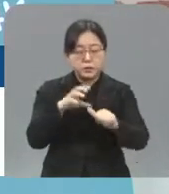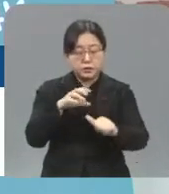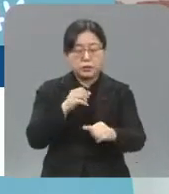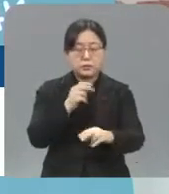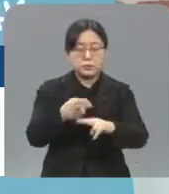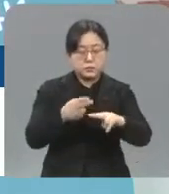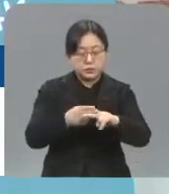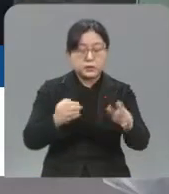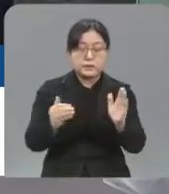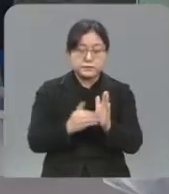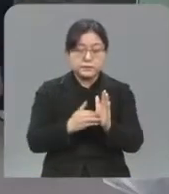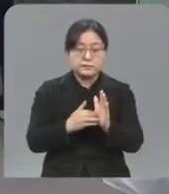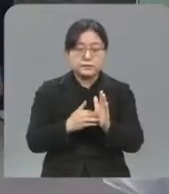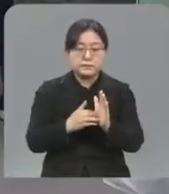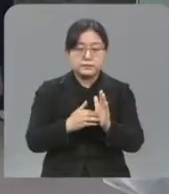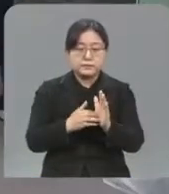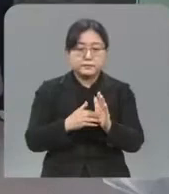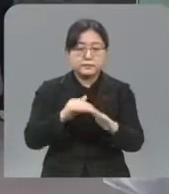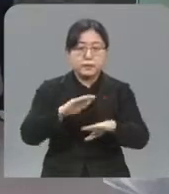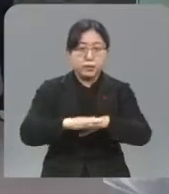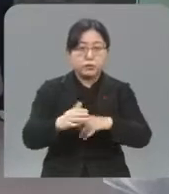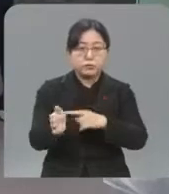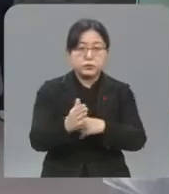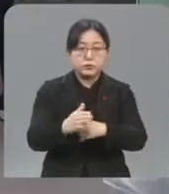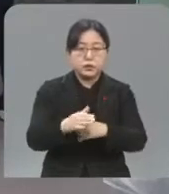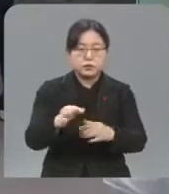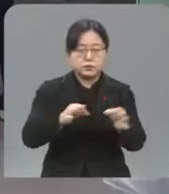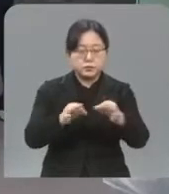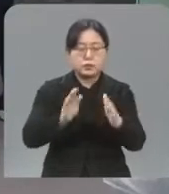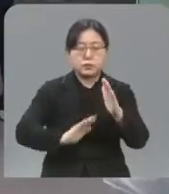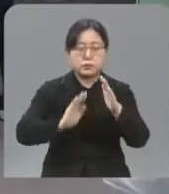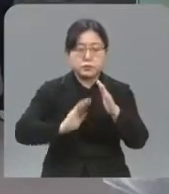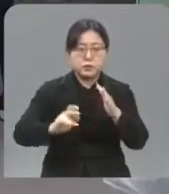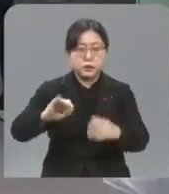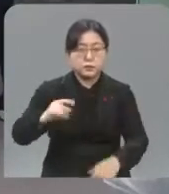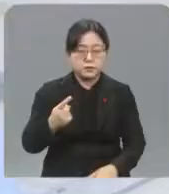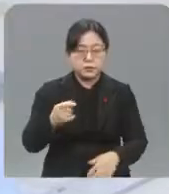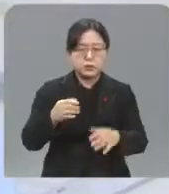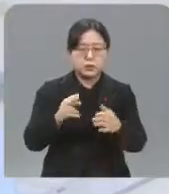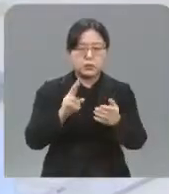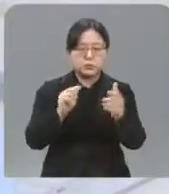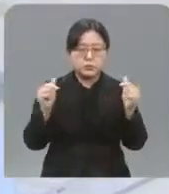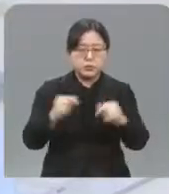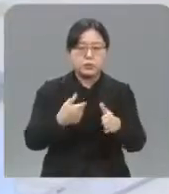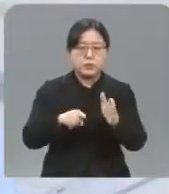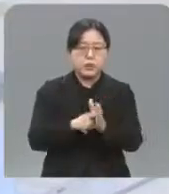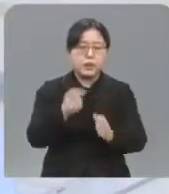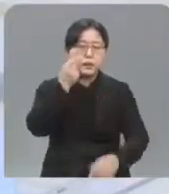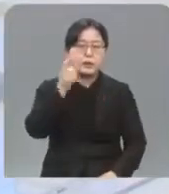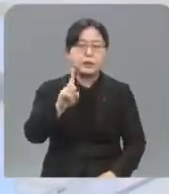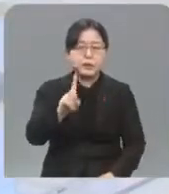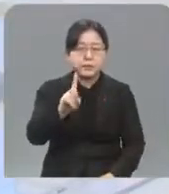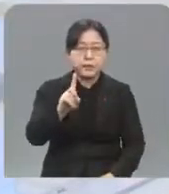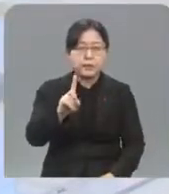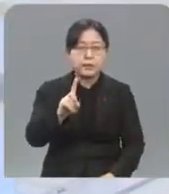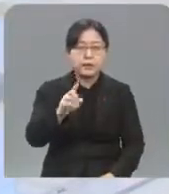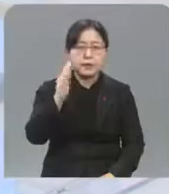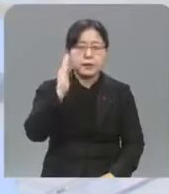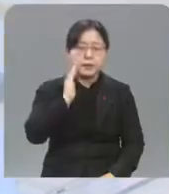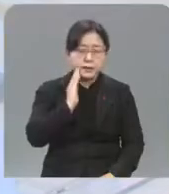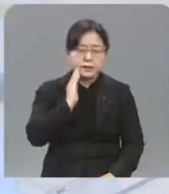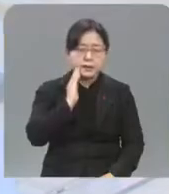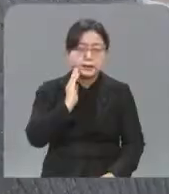구성한 식단이고요. 농수산식품공사가 탄소 배출량을 줄이기 위해 매달 한 번씩 실시하는